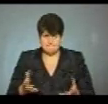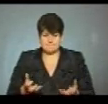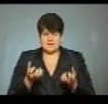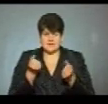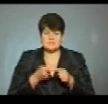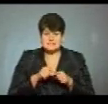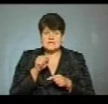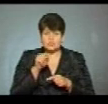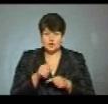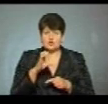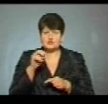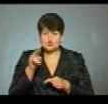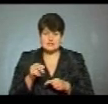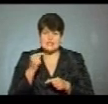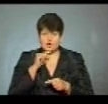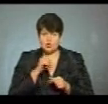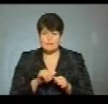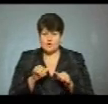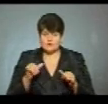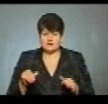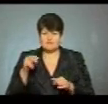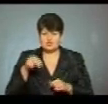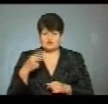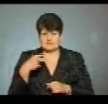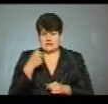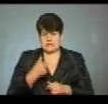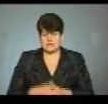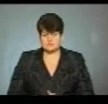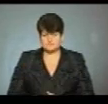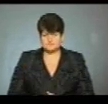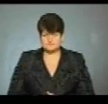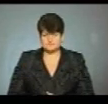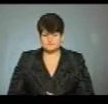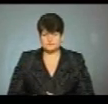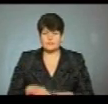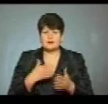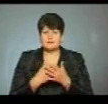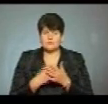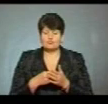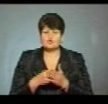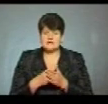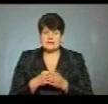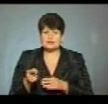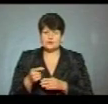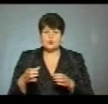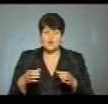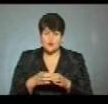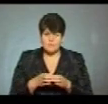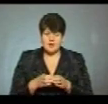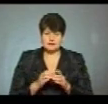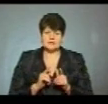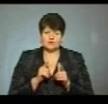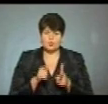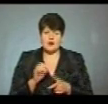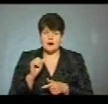Це той самий соцекономрозвиток на 2020 рік. До прикладу, в бюджеті Тернопільської громади надходження